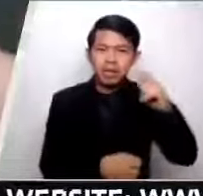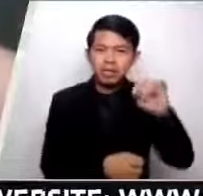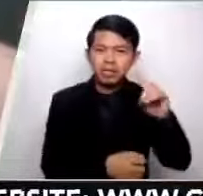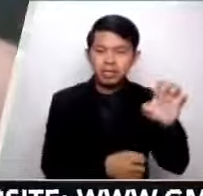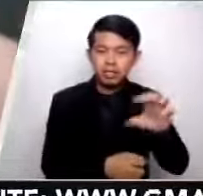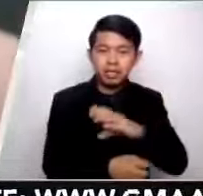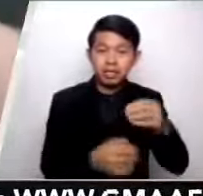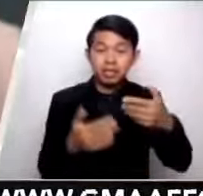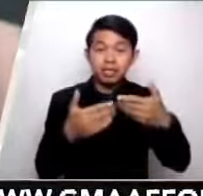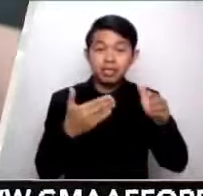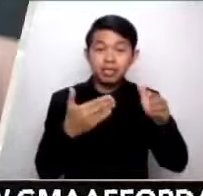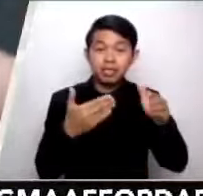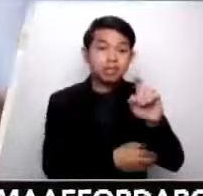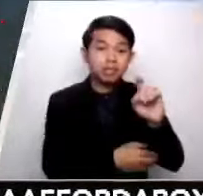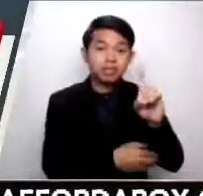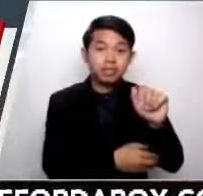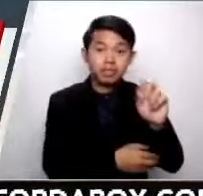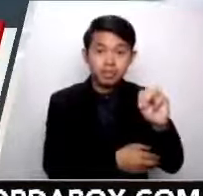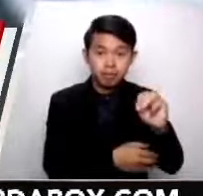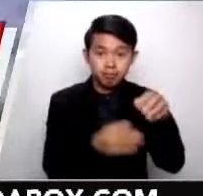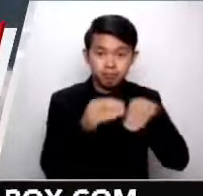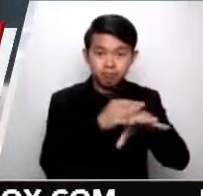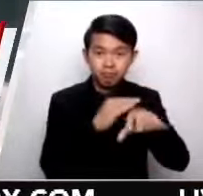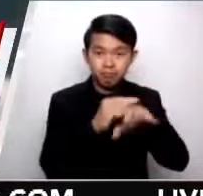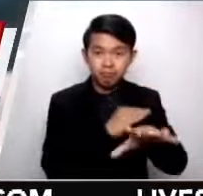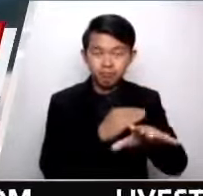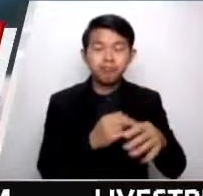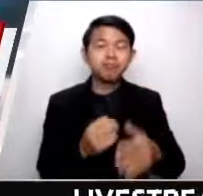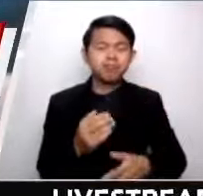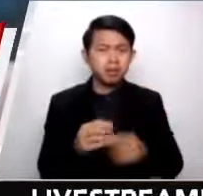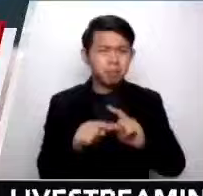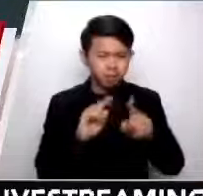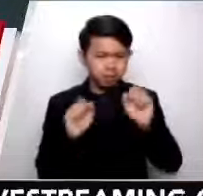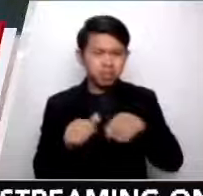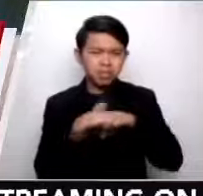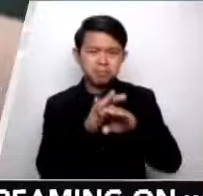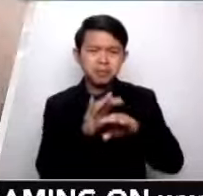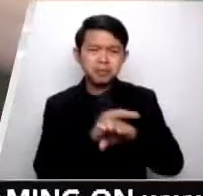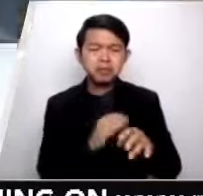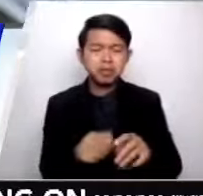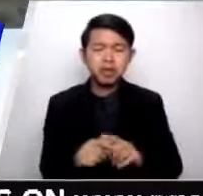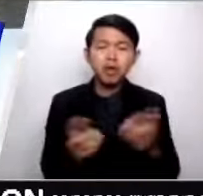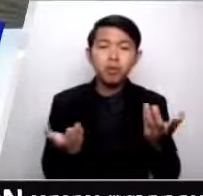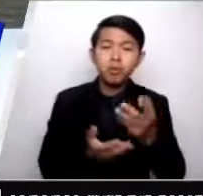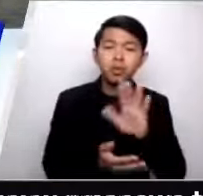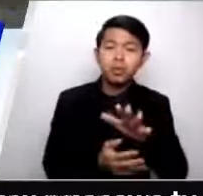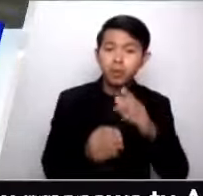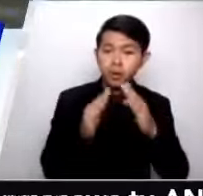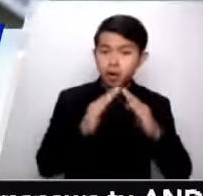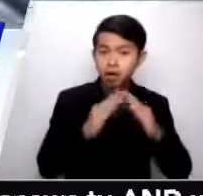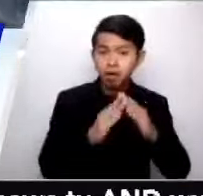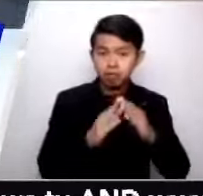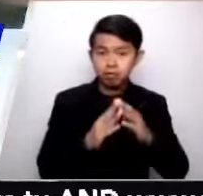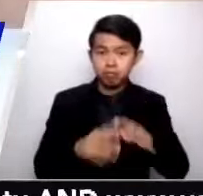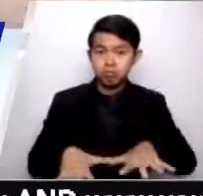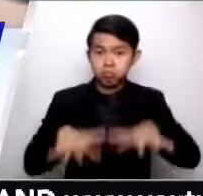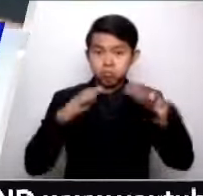pa naman po eh. Hanggang saan po yung baha doon sa bahay? Hindi dito po, sa bewang. Sa ano, lampas na po.